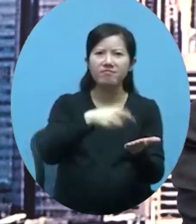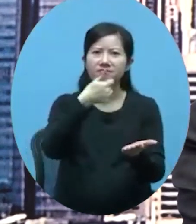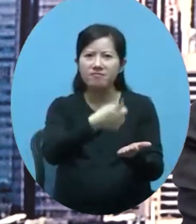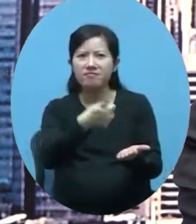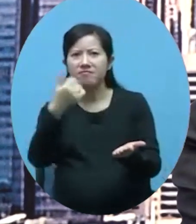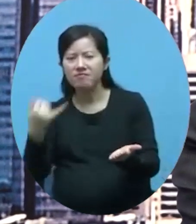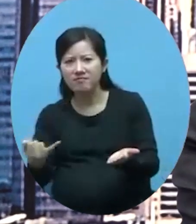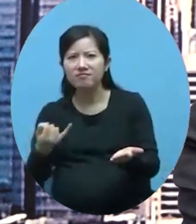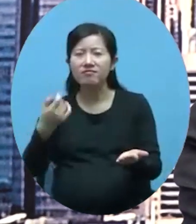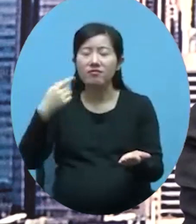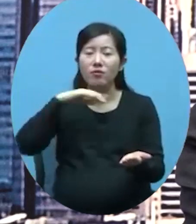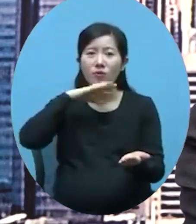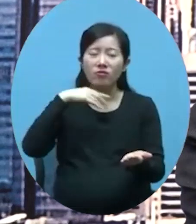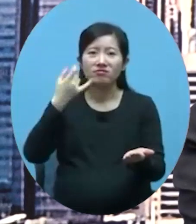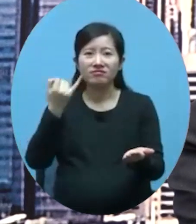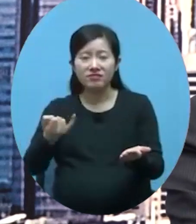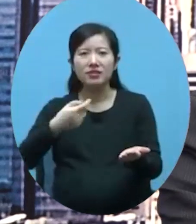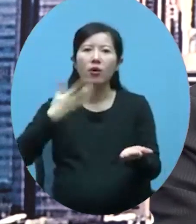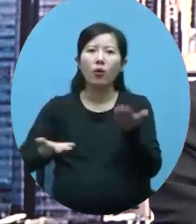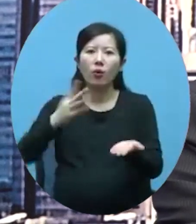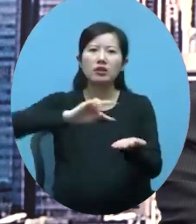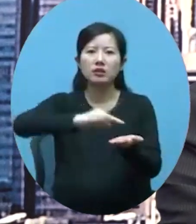考虑是否需要作出调整多谢